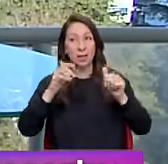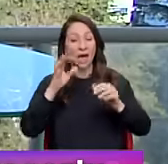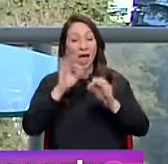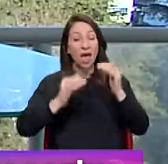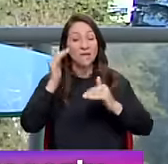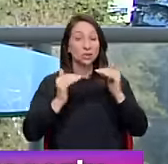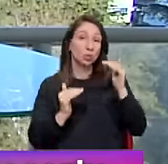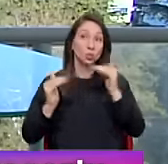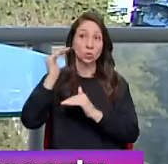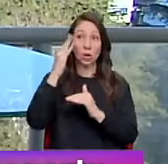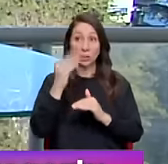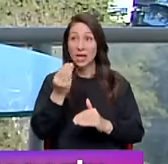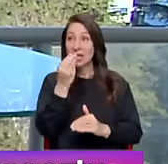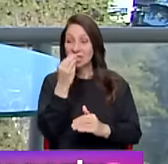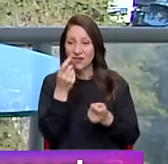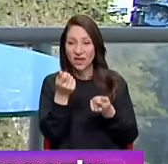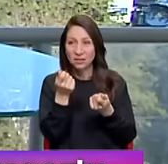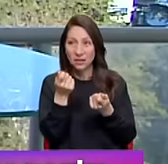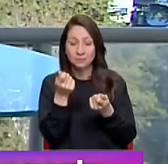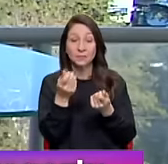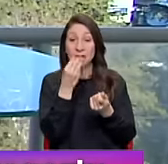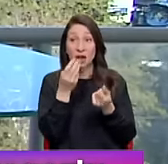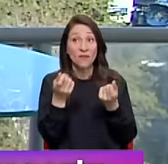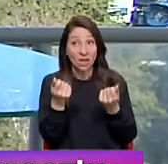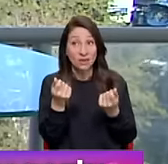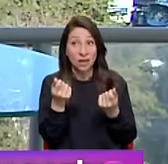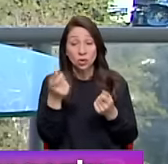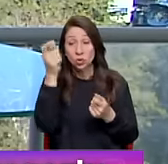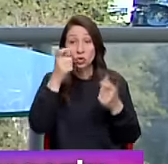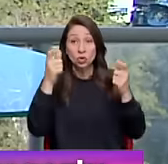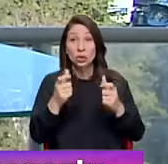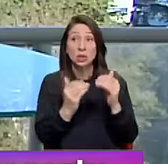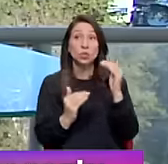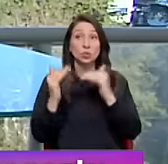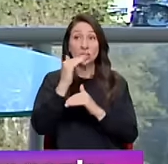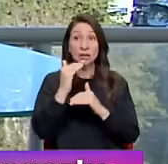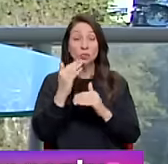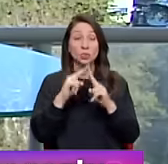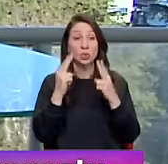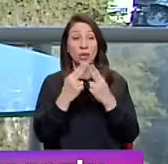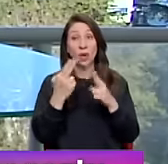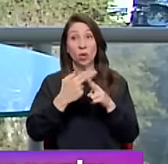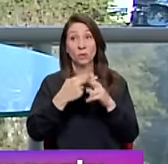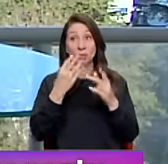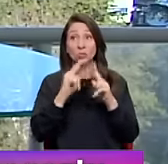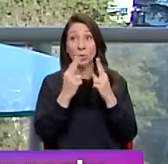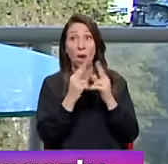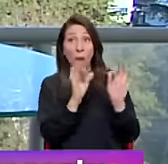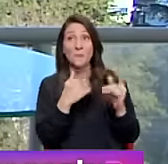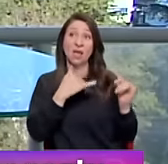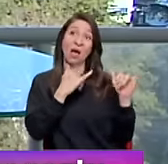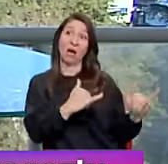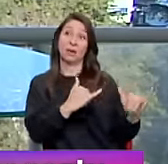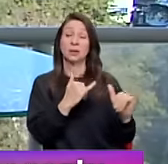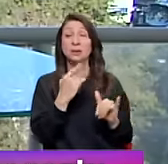enflasyonun yüksek olması, gıda fiyatları Türkiye'de yüksek, İşte dünyadan örnek veriliyor. Dünya öyle, bizde de o